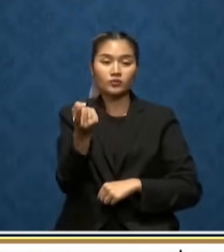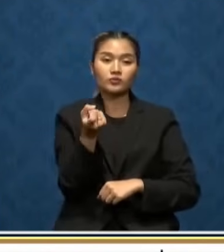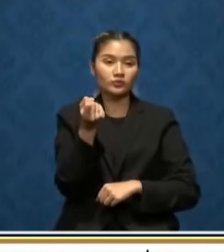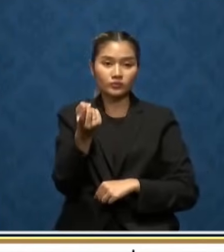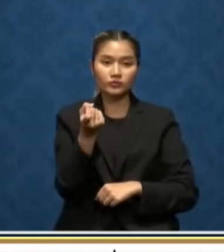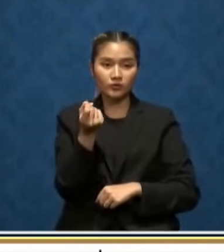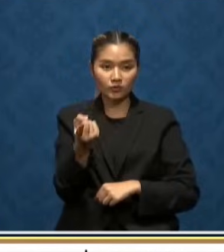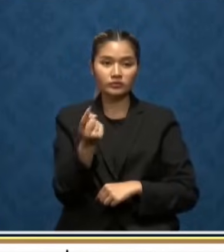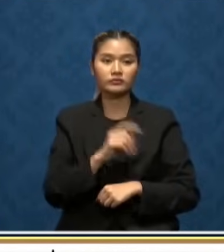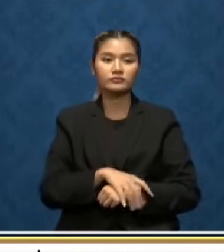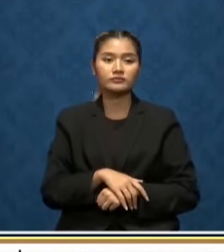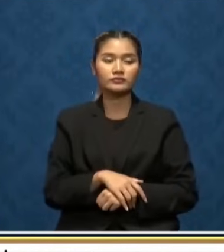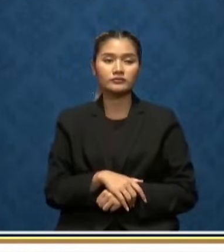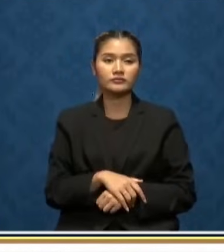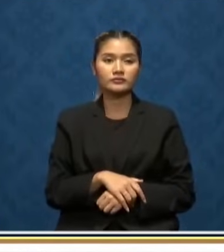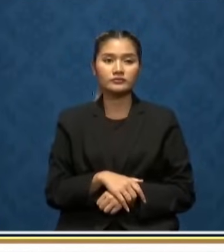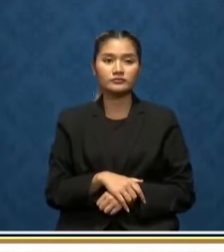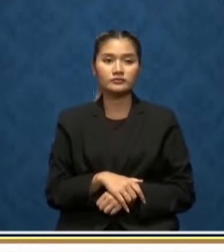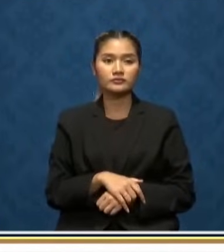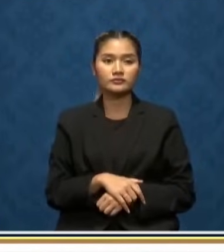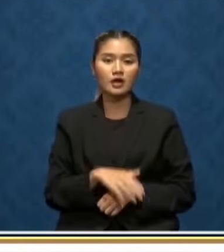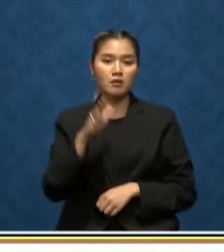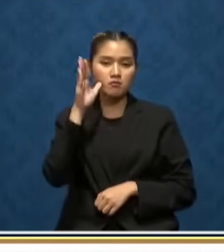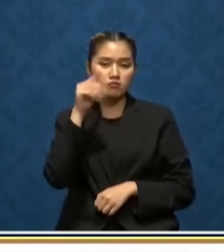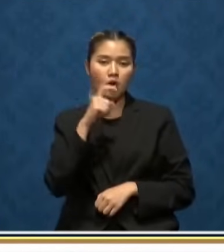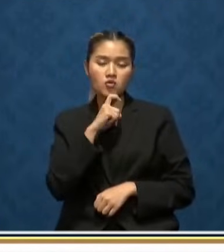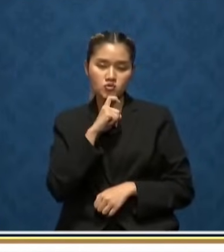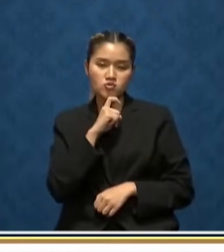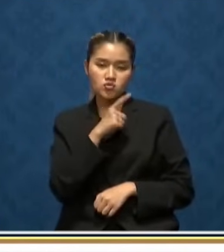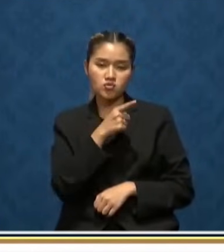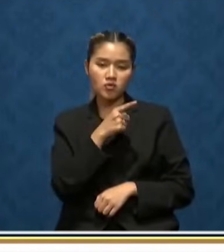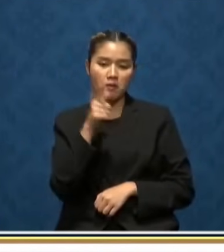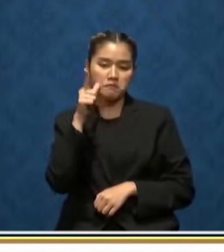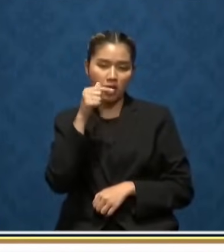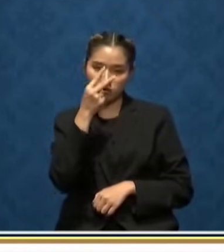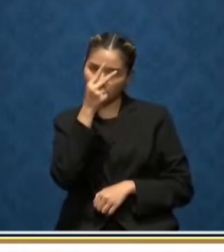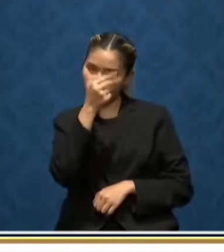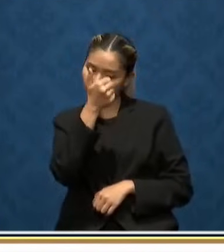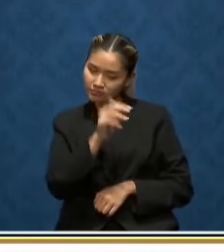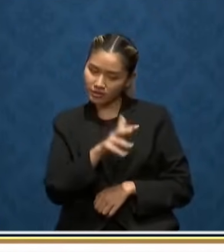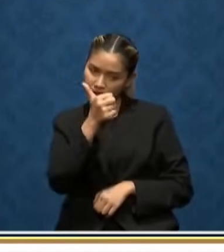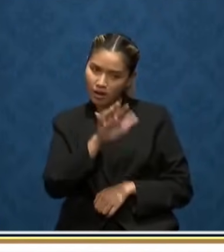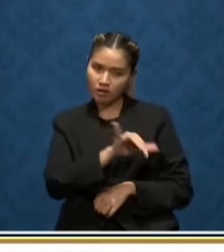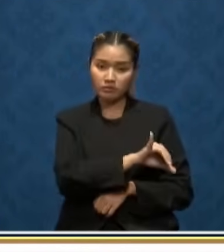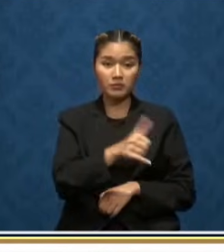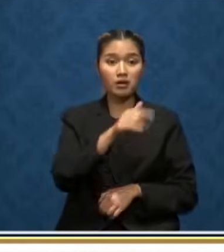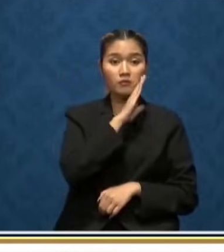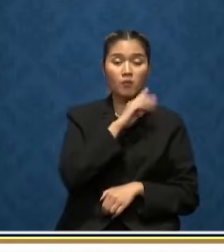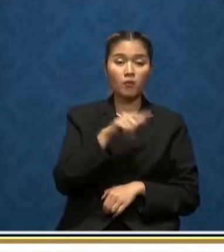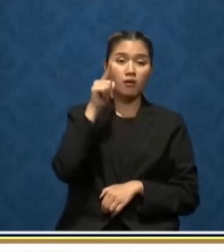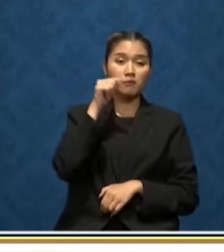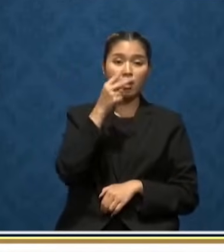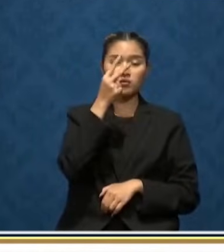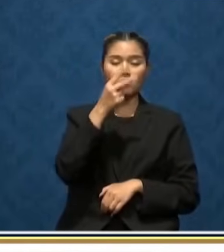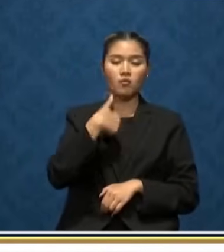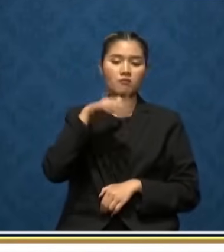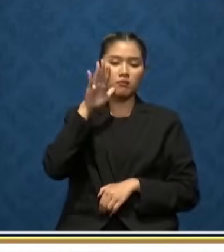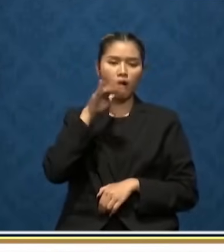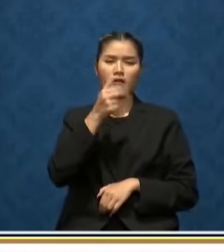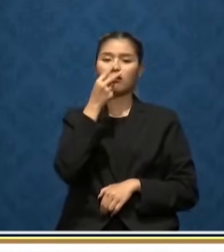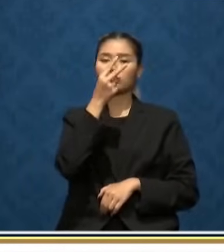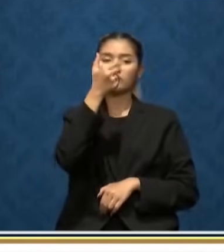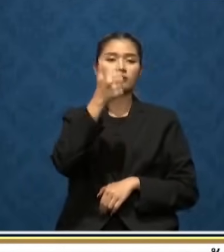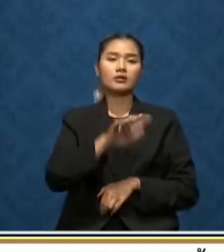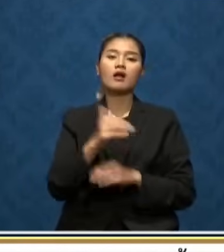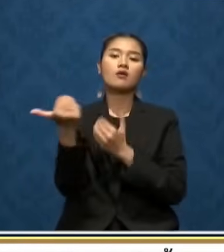านจะดูตรงไหนถ้าพ่อดูอยู่แม่ก็ดูไม่ได้หรือแม่ดูอยู่พ่อก็ไม่กล้าดู